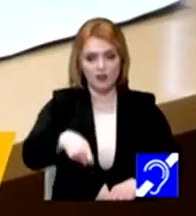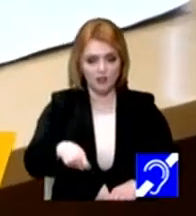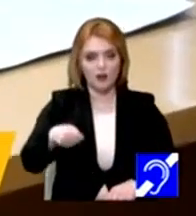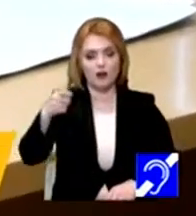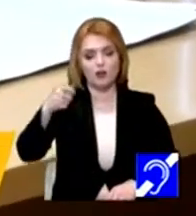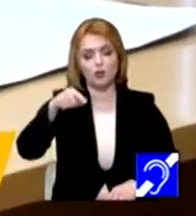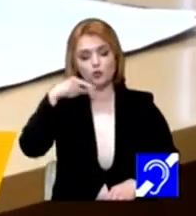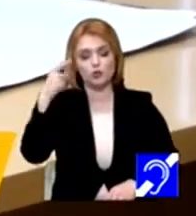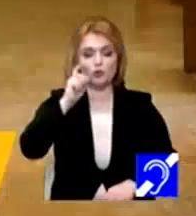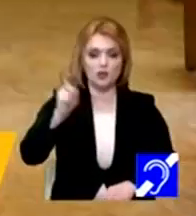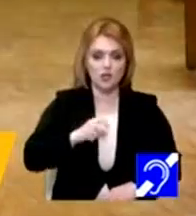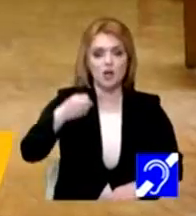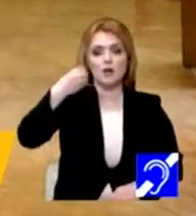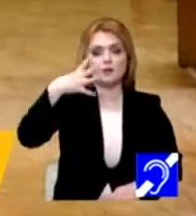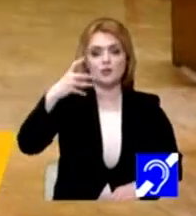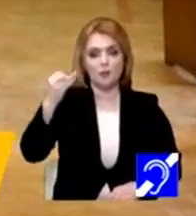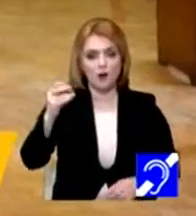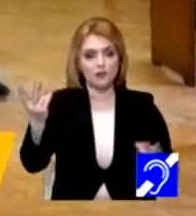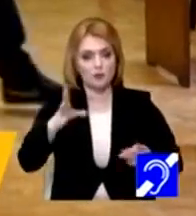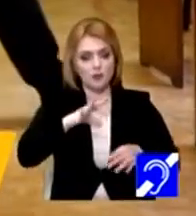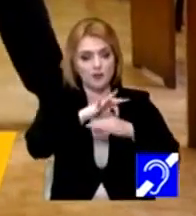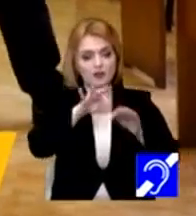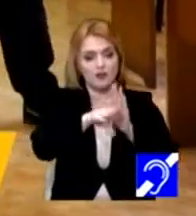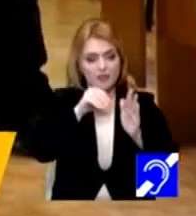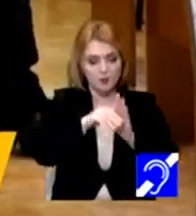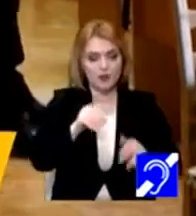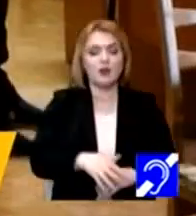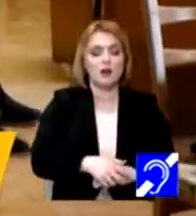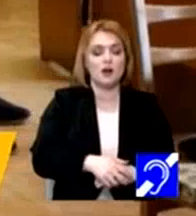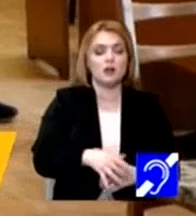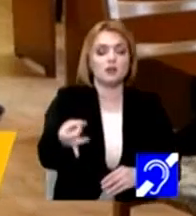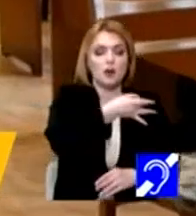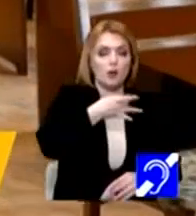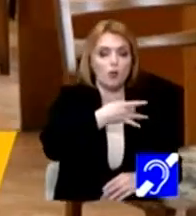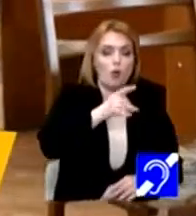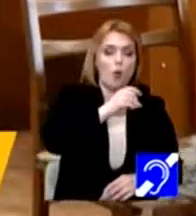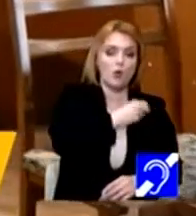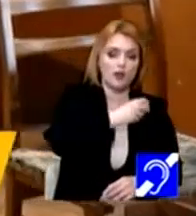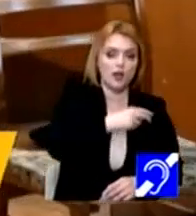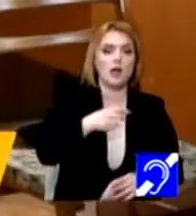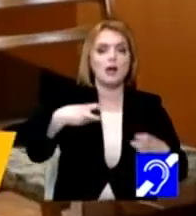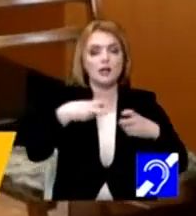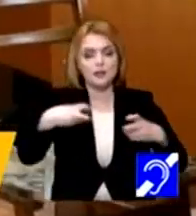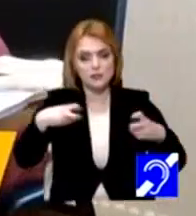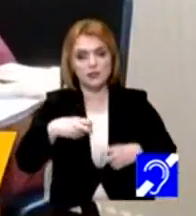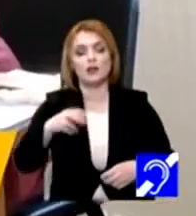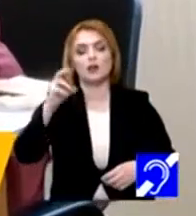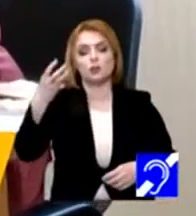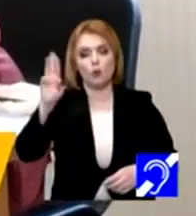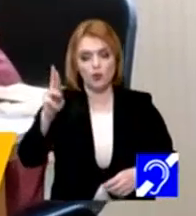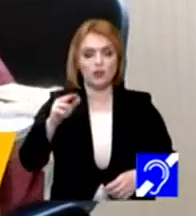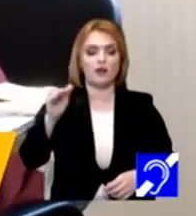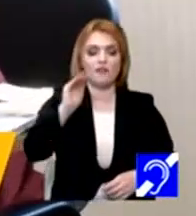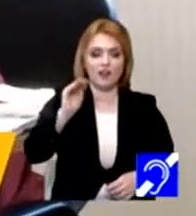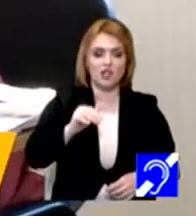ruso-ucrainean. În 15 mai urmau să aibă loc alegeri în localitățile din raioanele Orhei, Rezina, Soroca, Drochea, Strășeni,